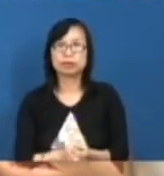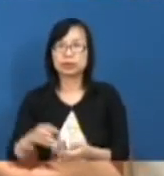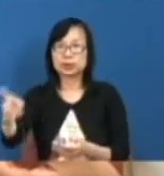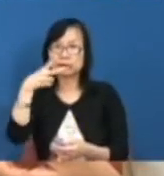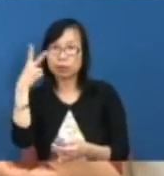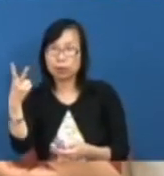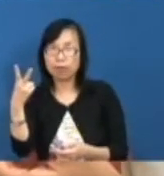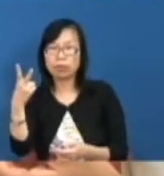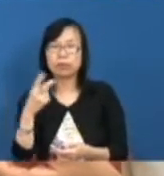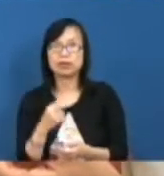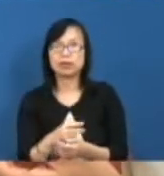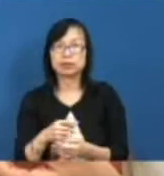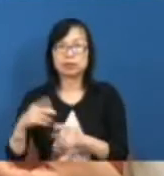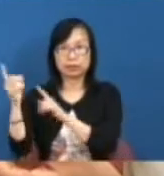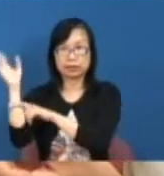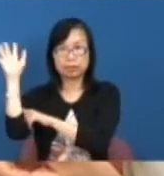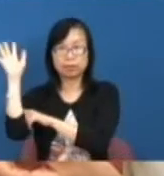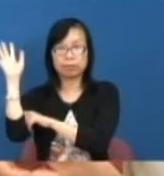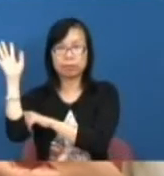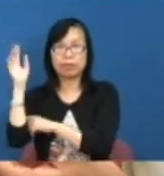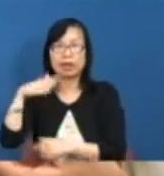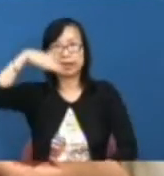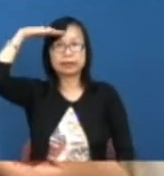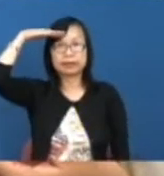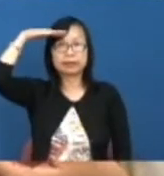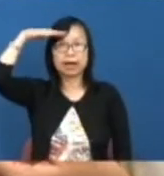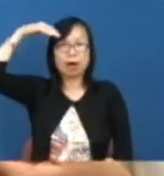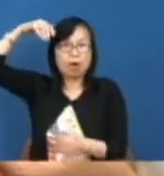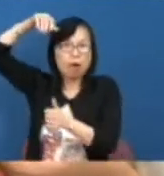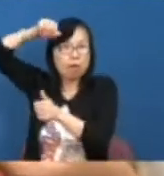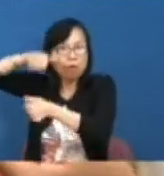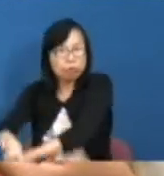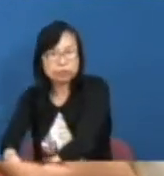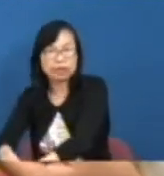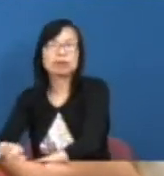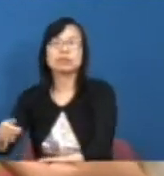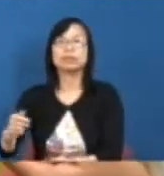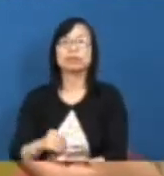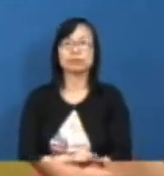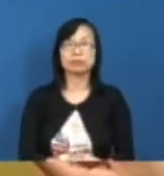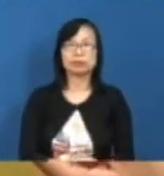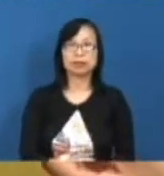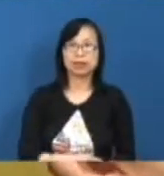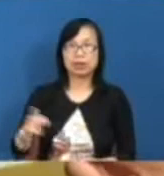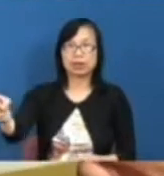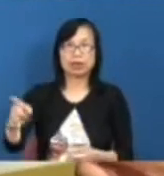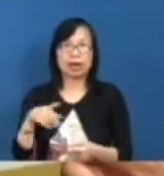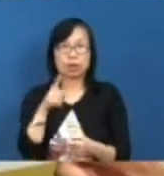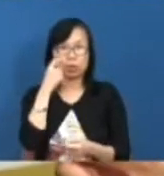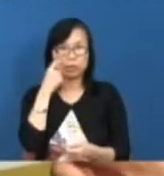呢兩位呢隻手同埋呢位咧，就警察嚟，就擁低咗我， 便衣警察， 係啦，便衣警察，但其實好容易識別